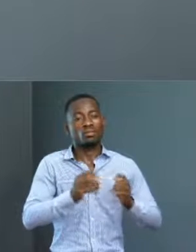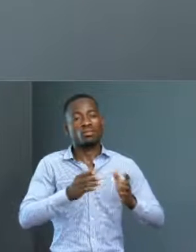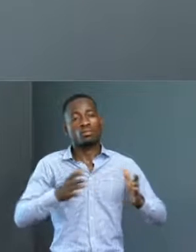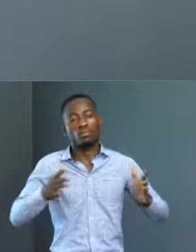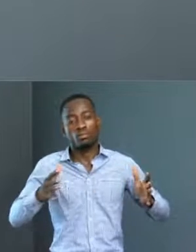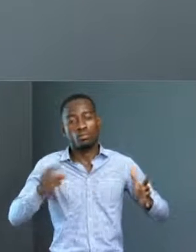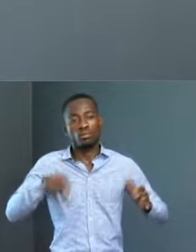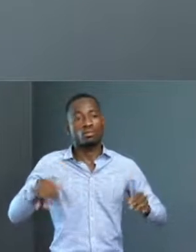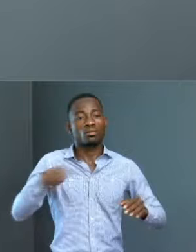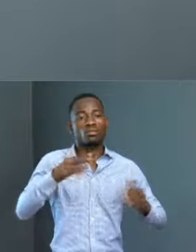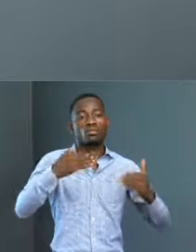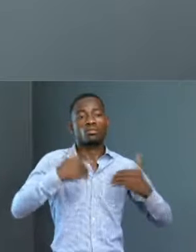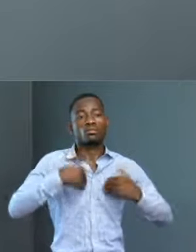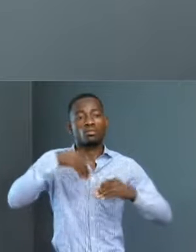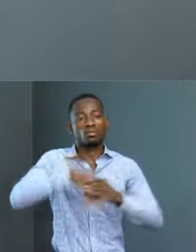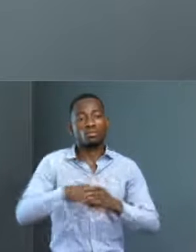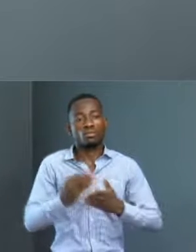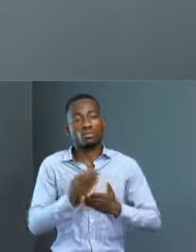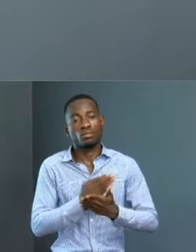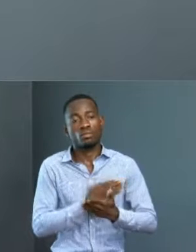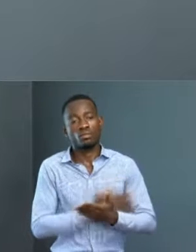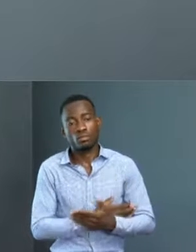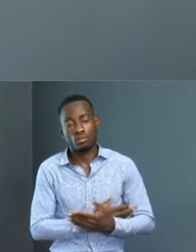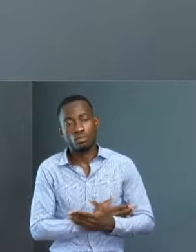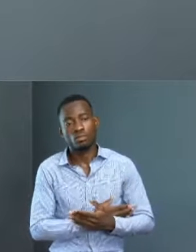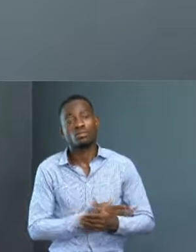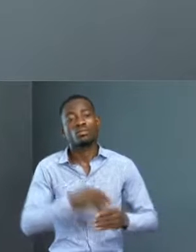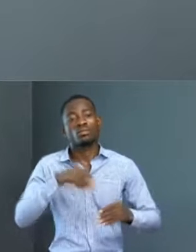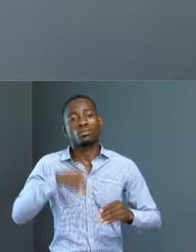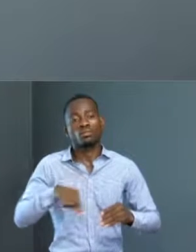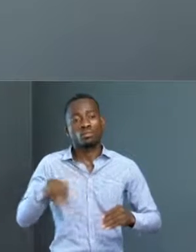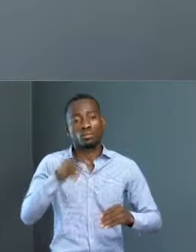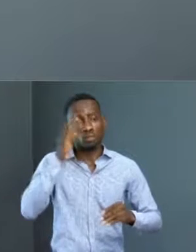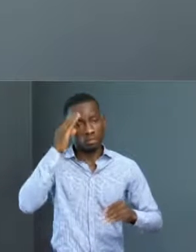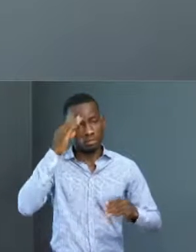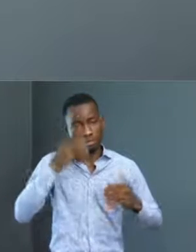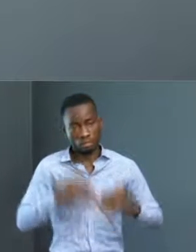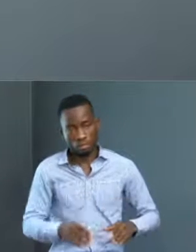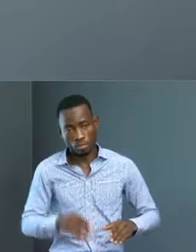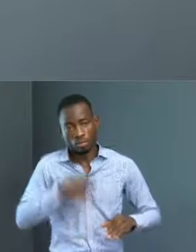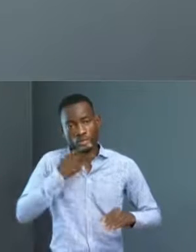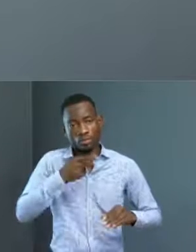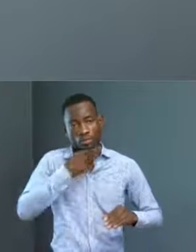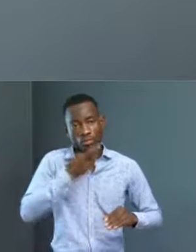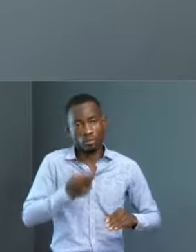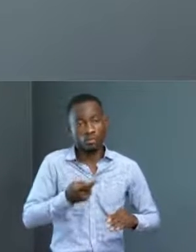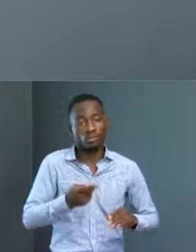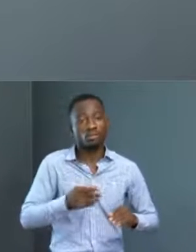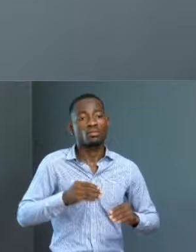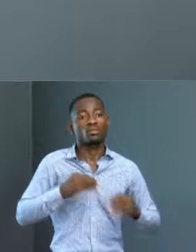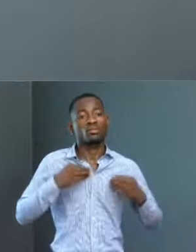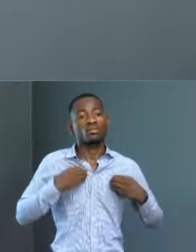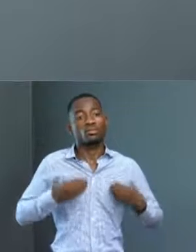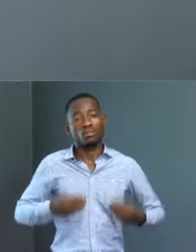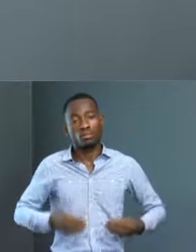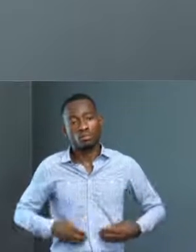vous avez dans vos cahiers de cours et que vous connaissez déjà. Et nous avons parlé des organites